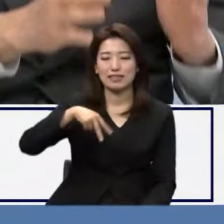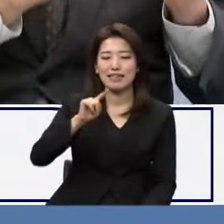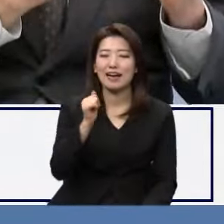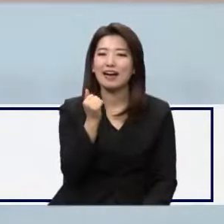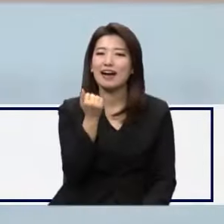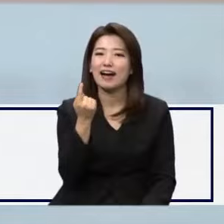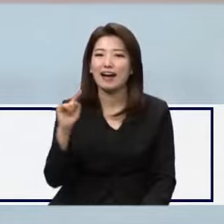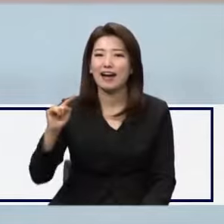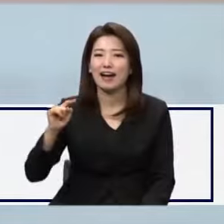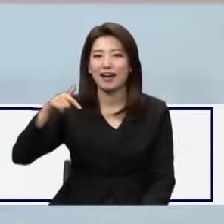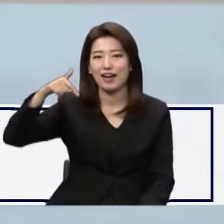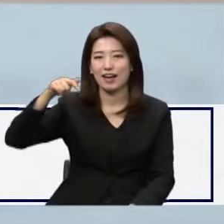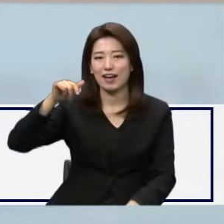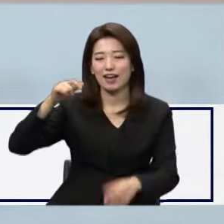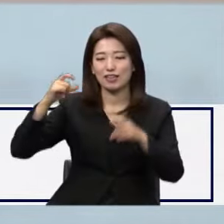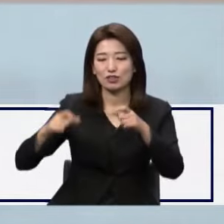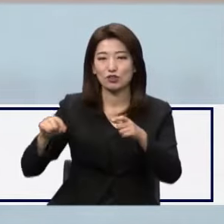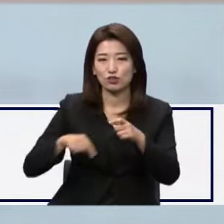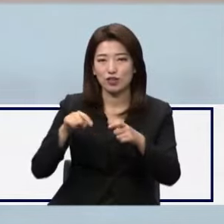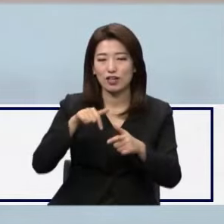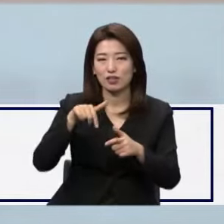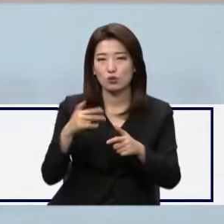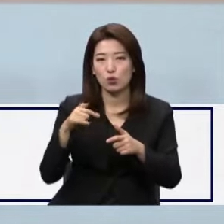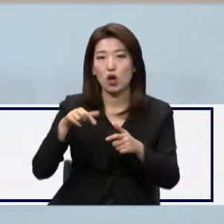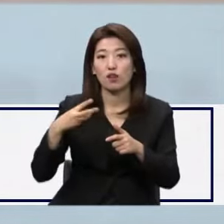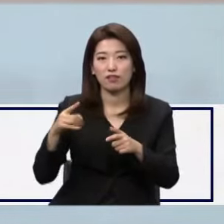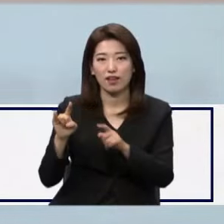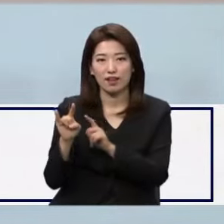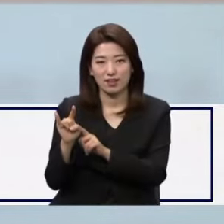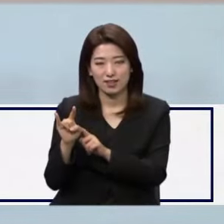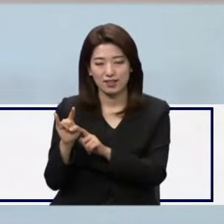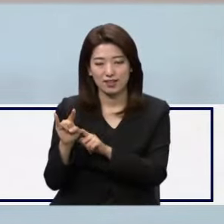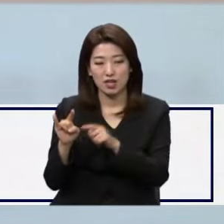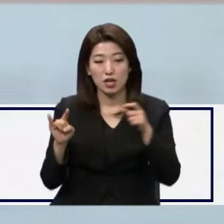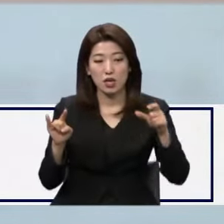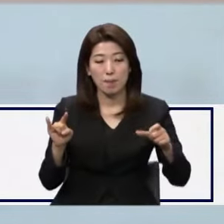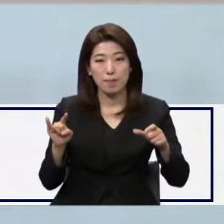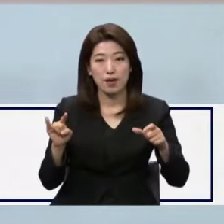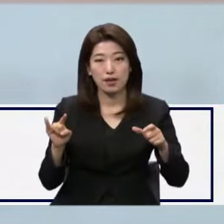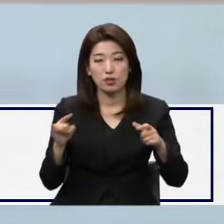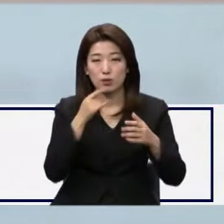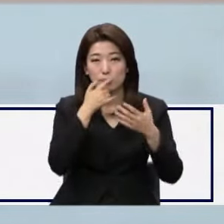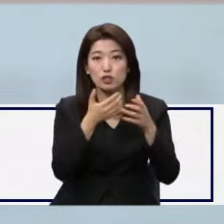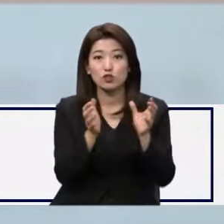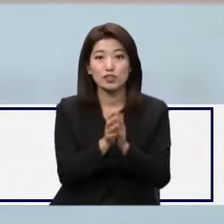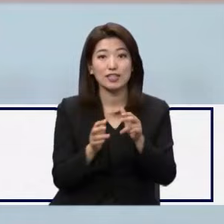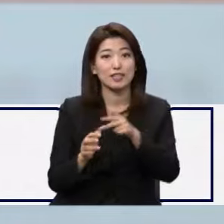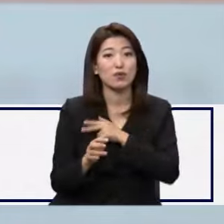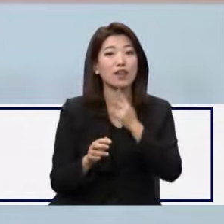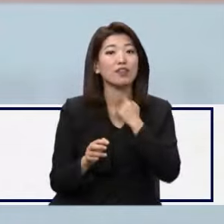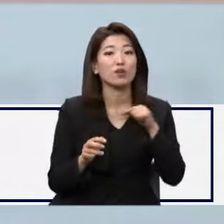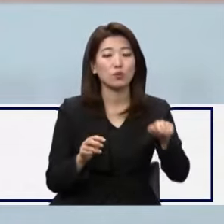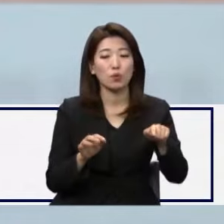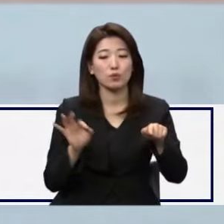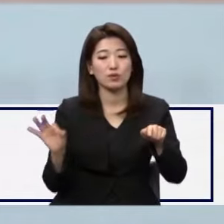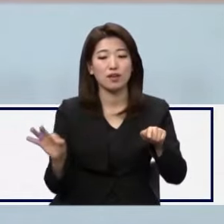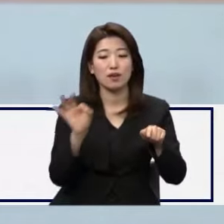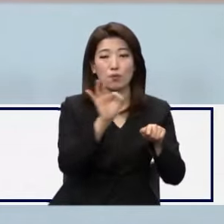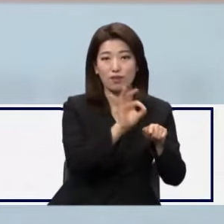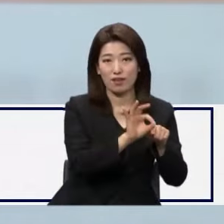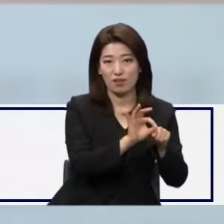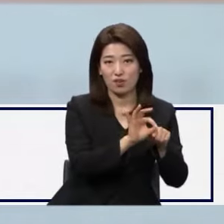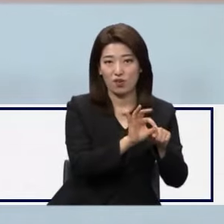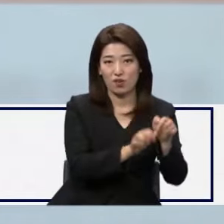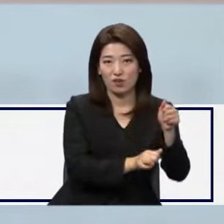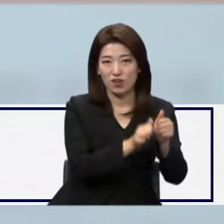있는 을에 있는 조경태 원을 바로 옆 지역의 최인 의원이 또 민주당의 재선 의원이든기로